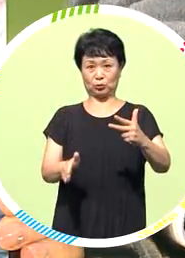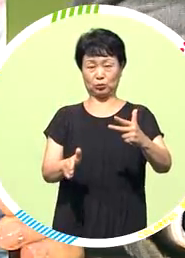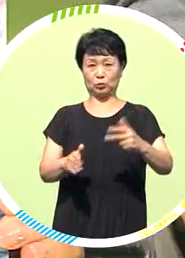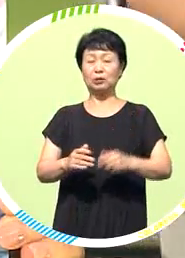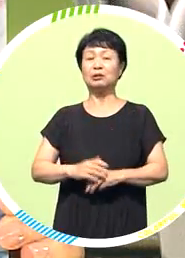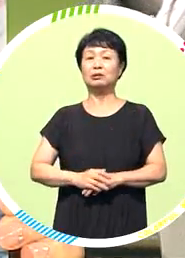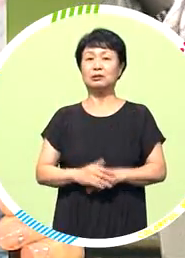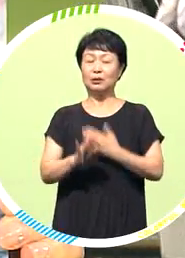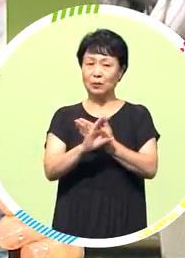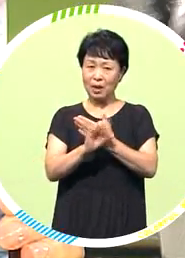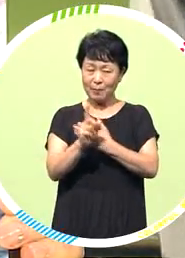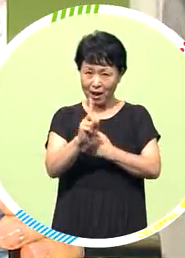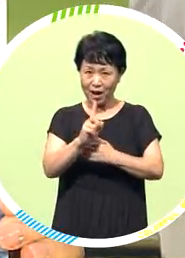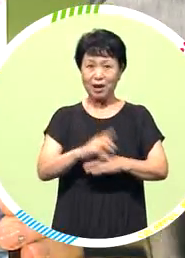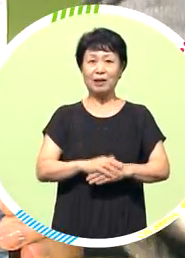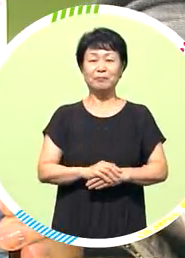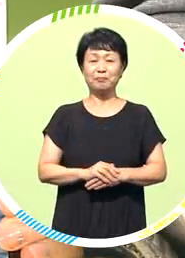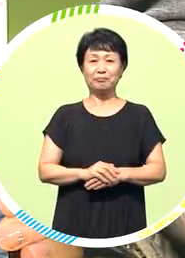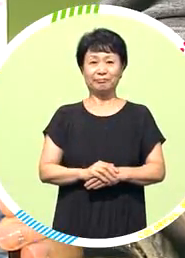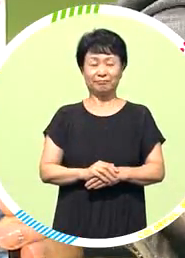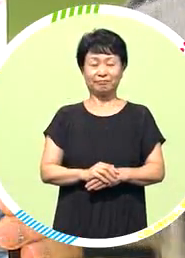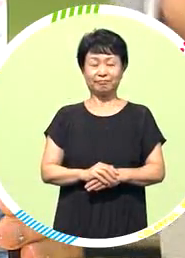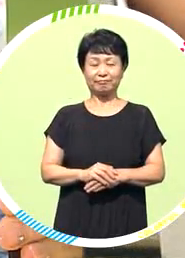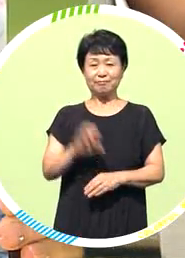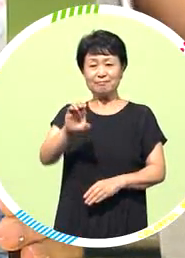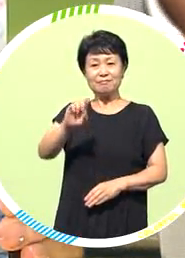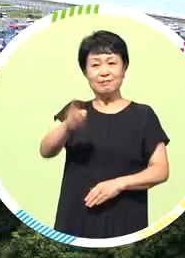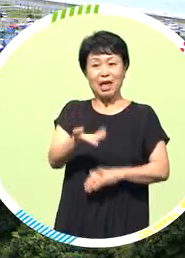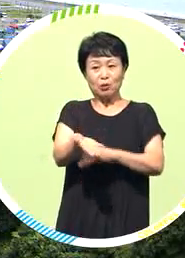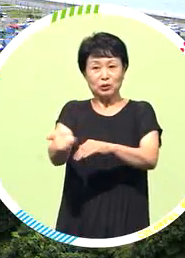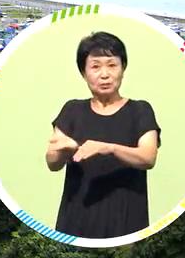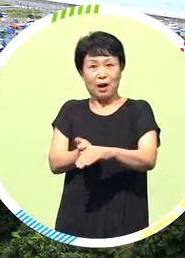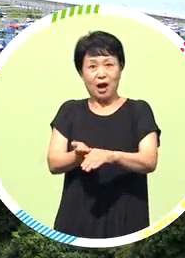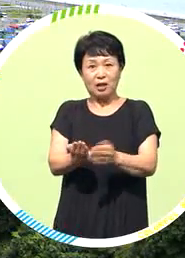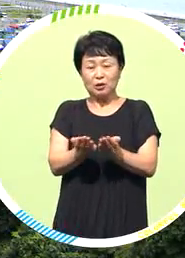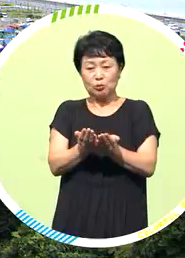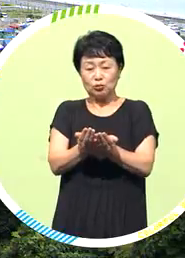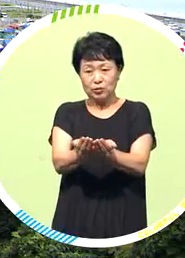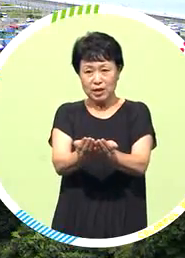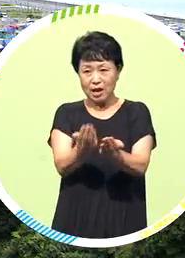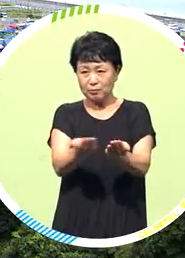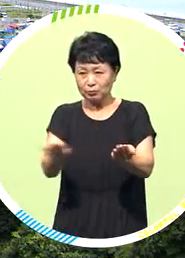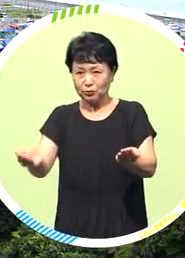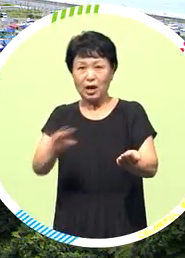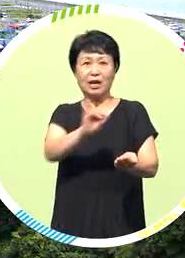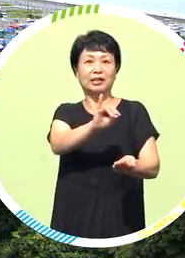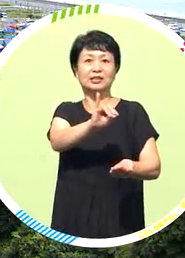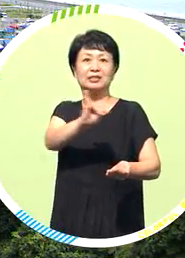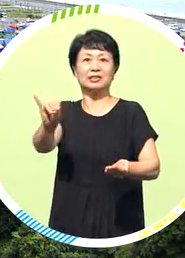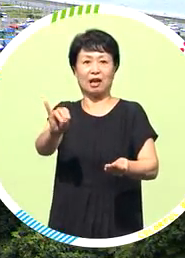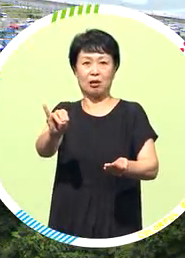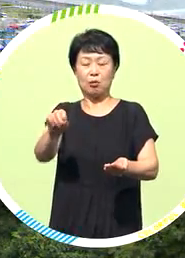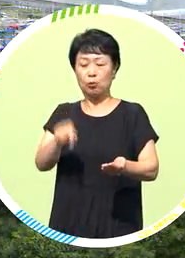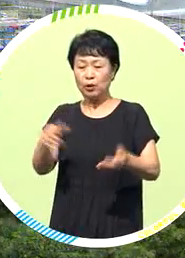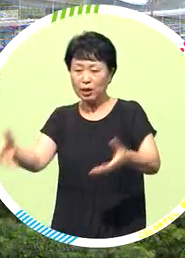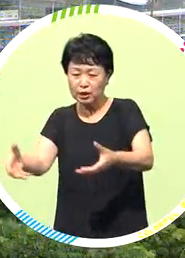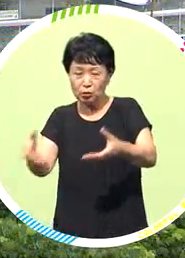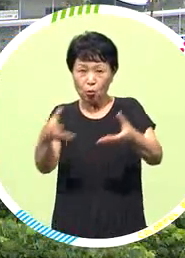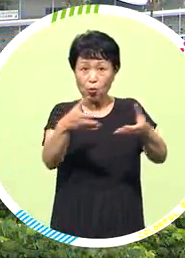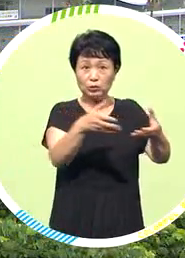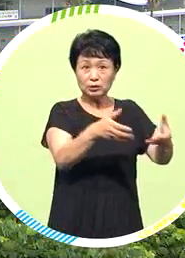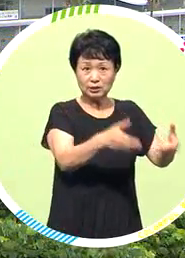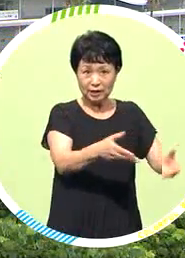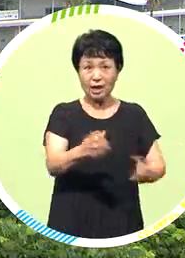回ね、葉山港整備っていうのはどういうことかというと、江ノ島に今1000艇ぐらい船が止まってるんですね、はい、これを移動していただか